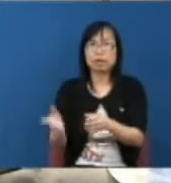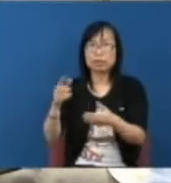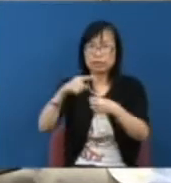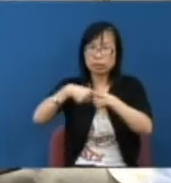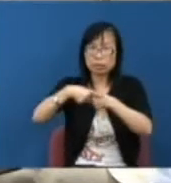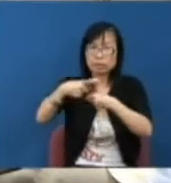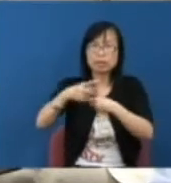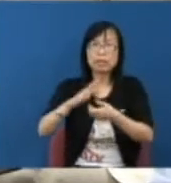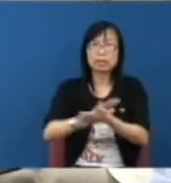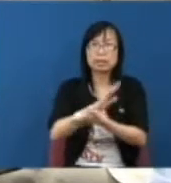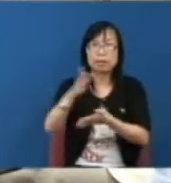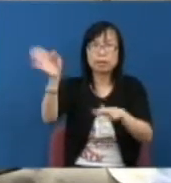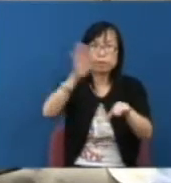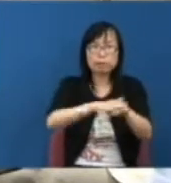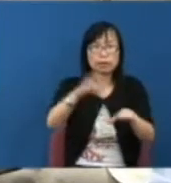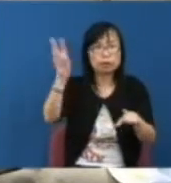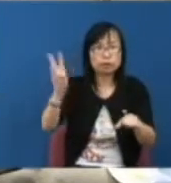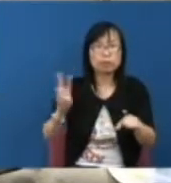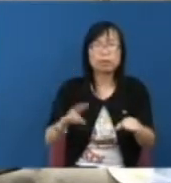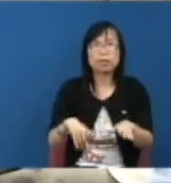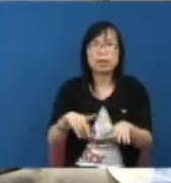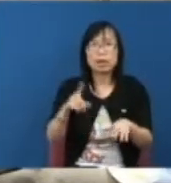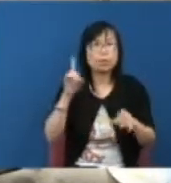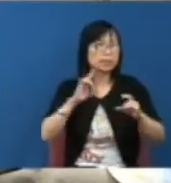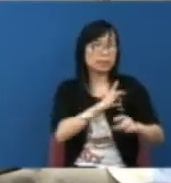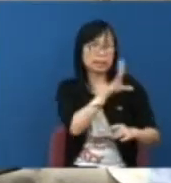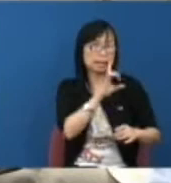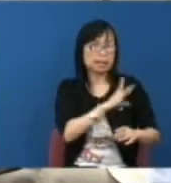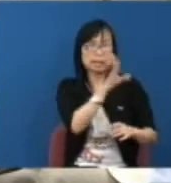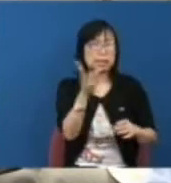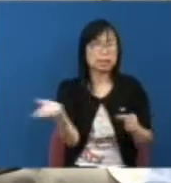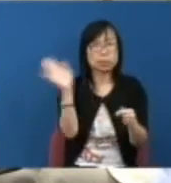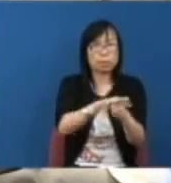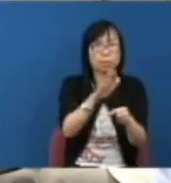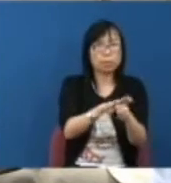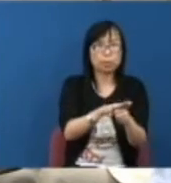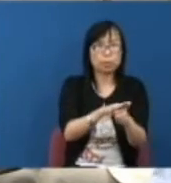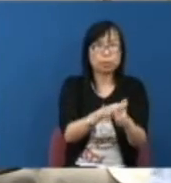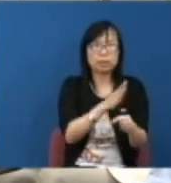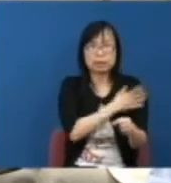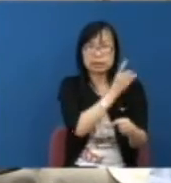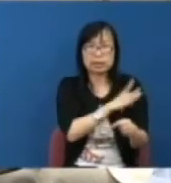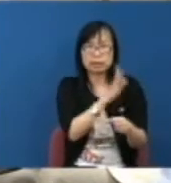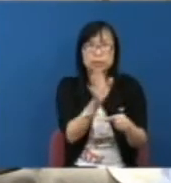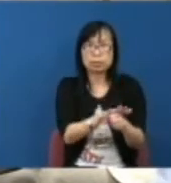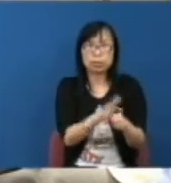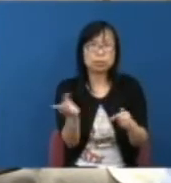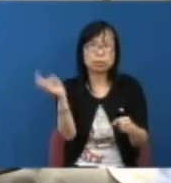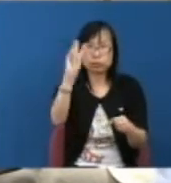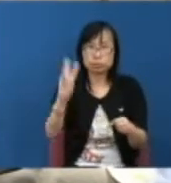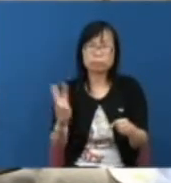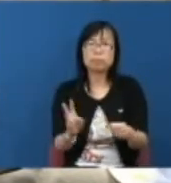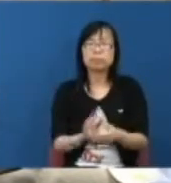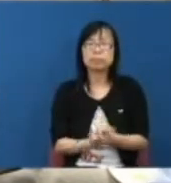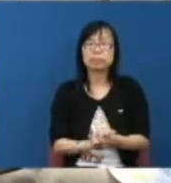之後咧，跟住佢自己自行調節嘅啦，用雨水都其實可以補充得到嘅啦，就唔想自己咧每一個禮拜每個月需要淋水咯。